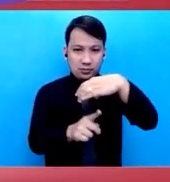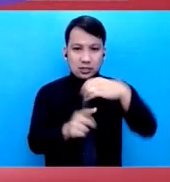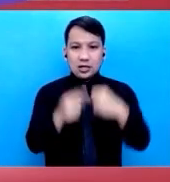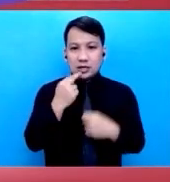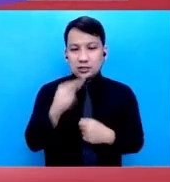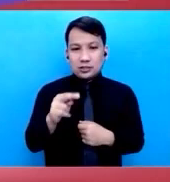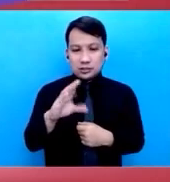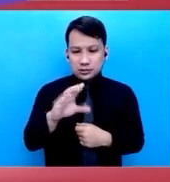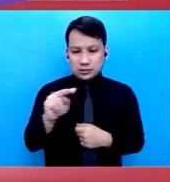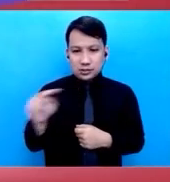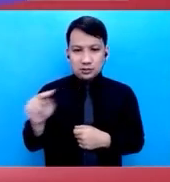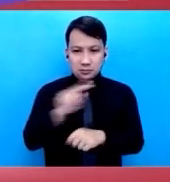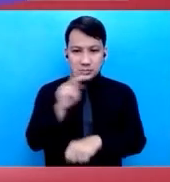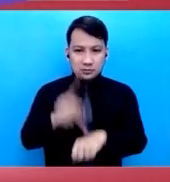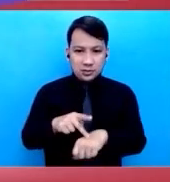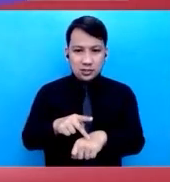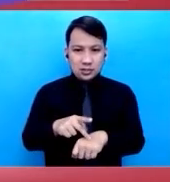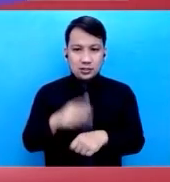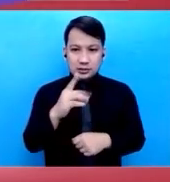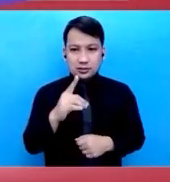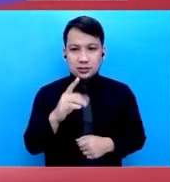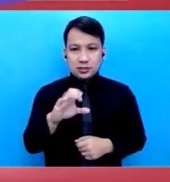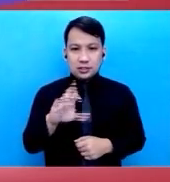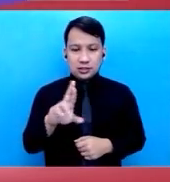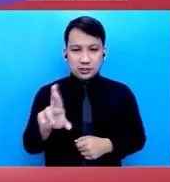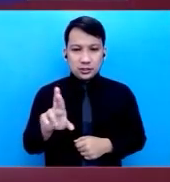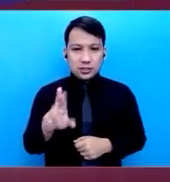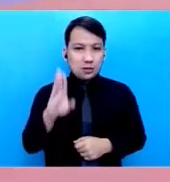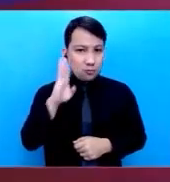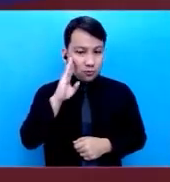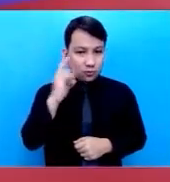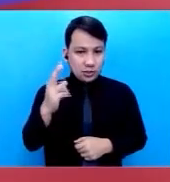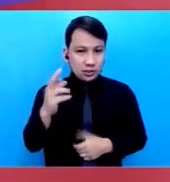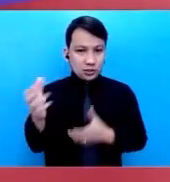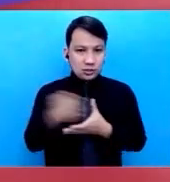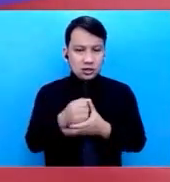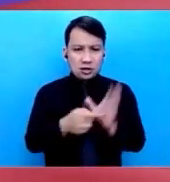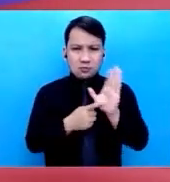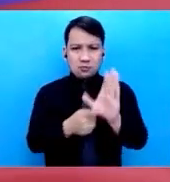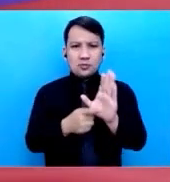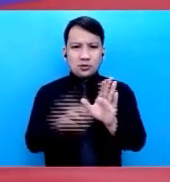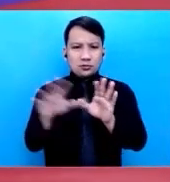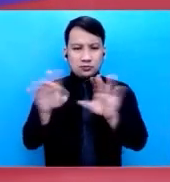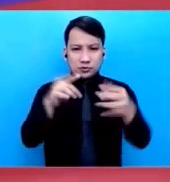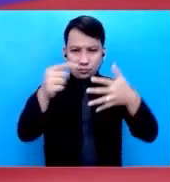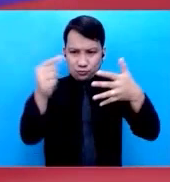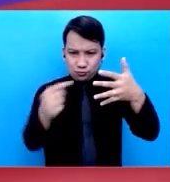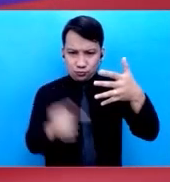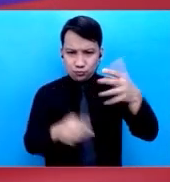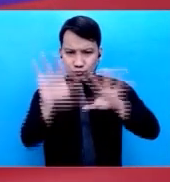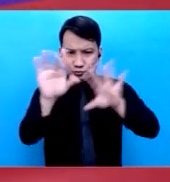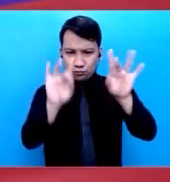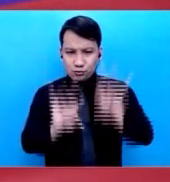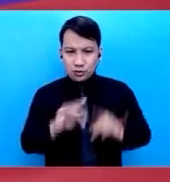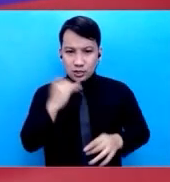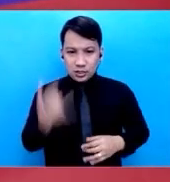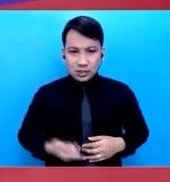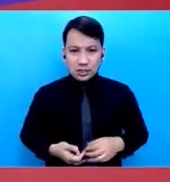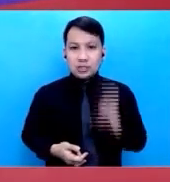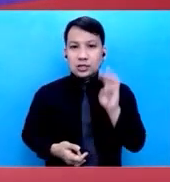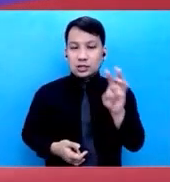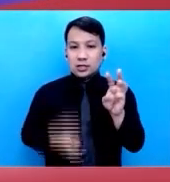CNN Philippines, DZRH at Bombo Radio para kilalanin at kilatisin ang inimbitahang 6 na